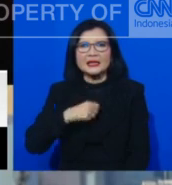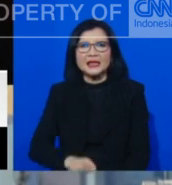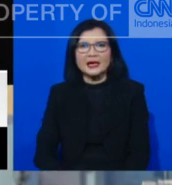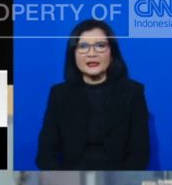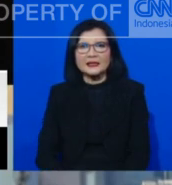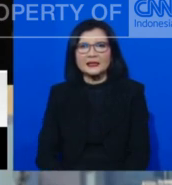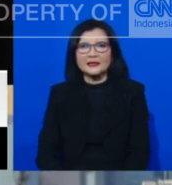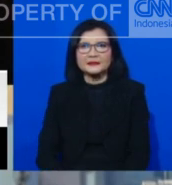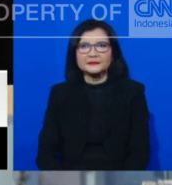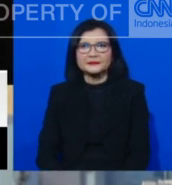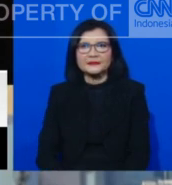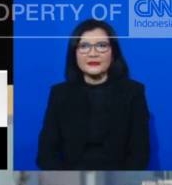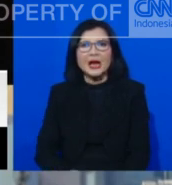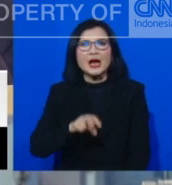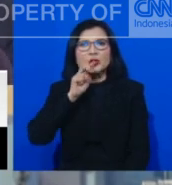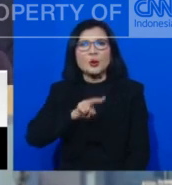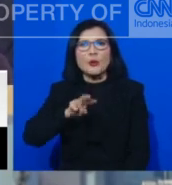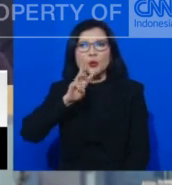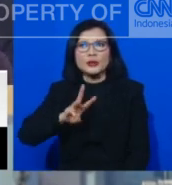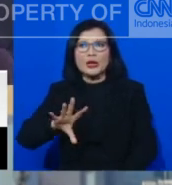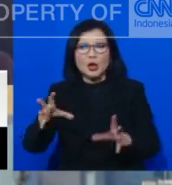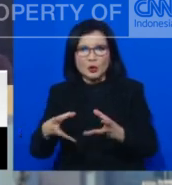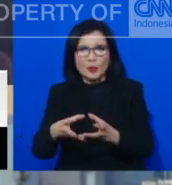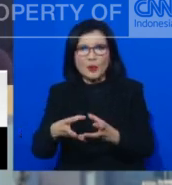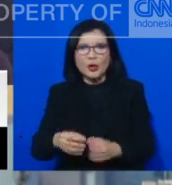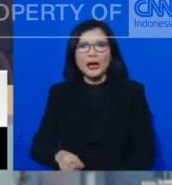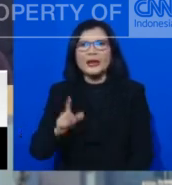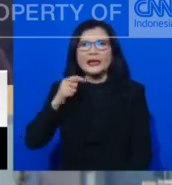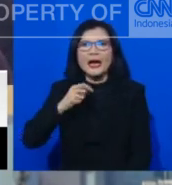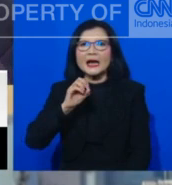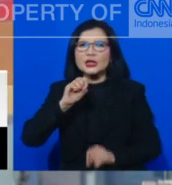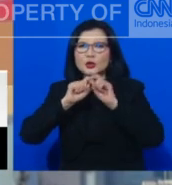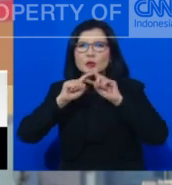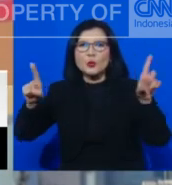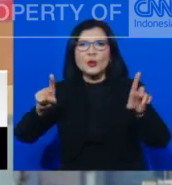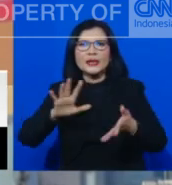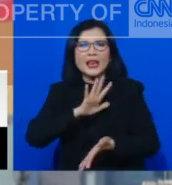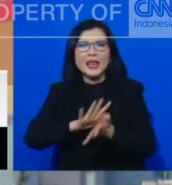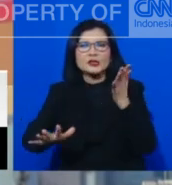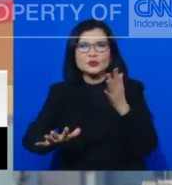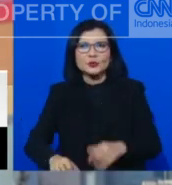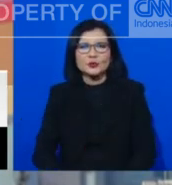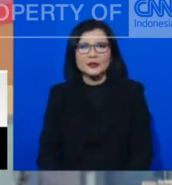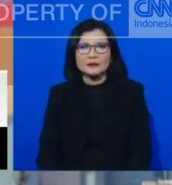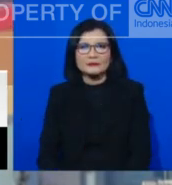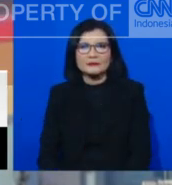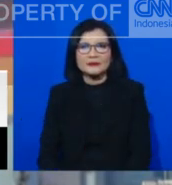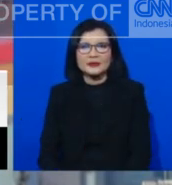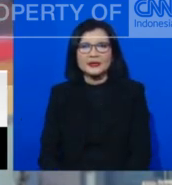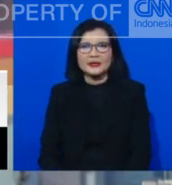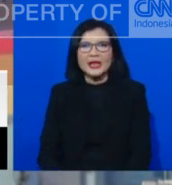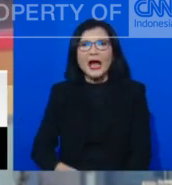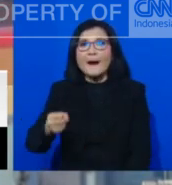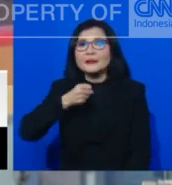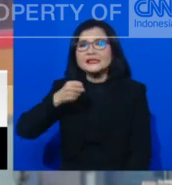tahun ini ada 23 kategorian oscash yang akan diumumkan secara live dan oleh presenter presenter